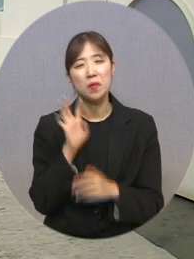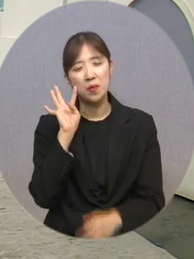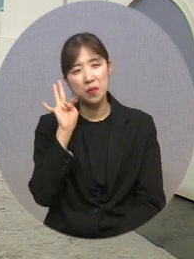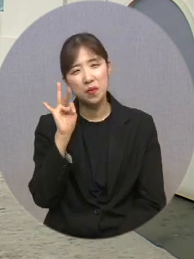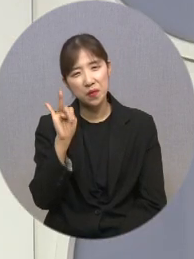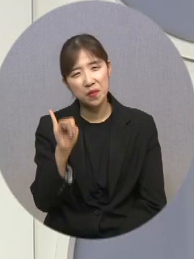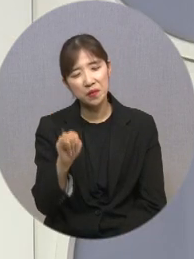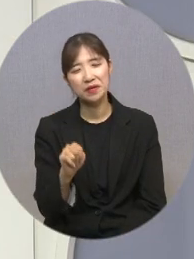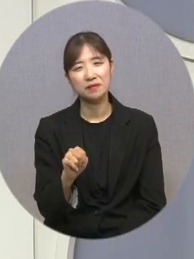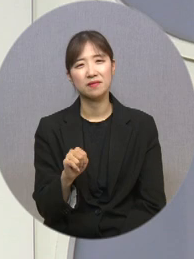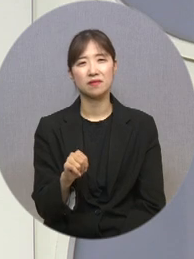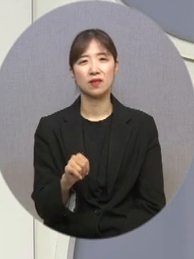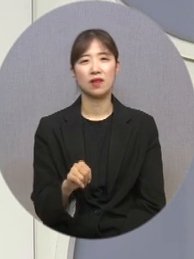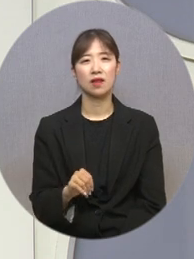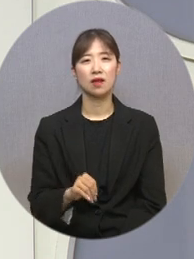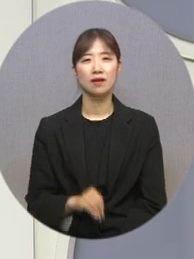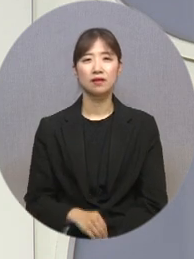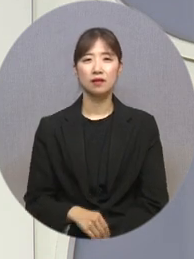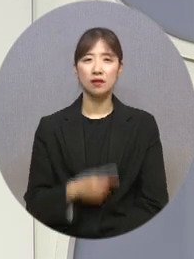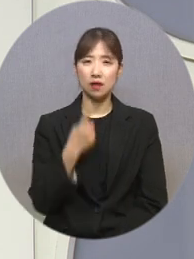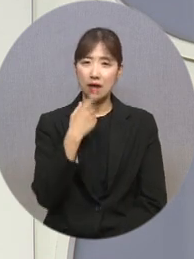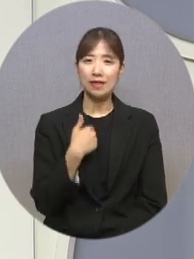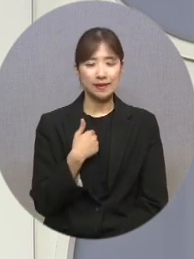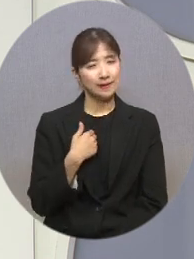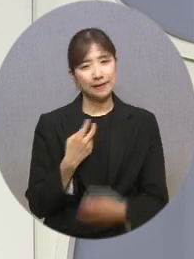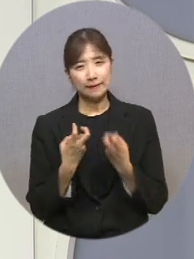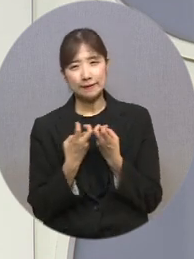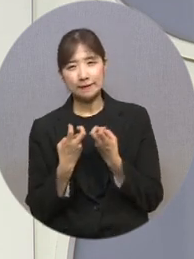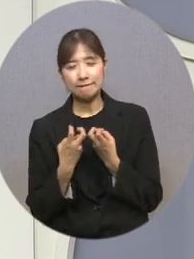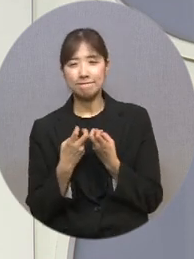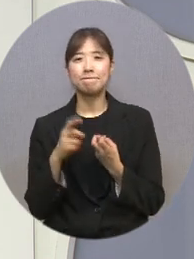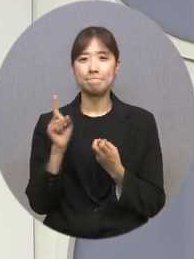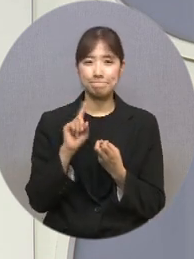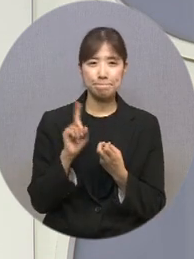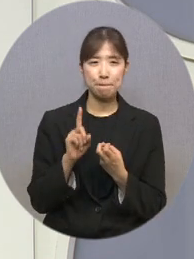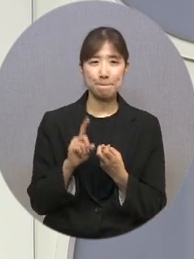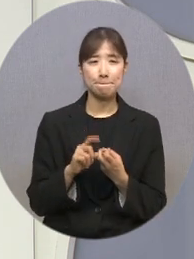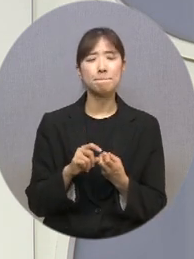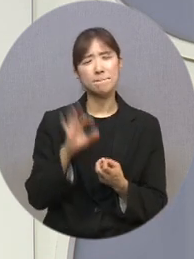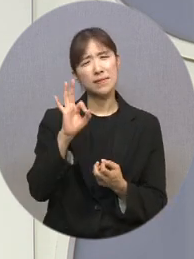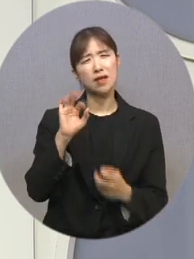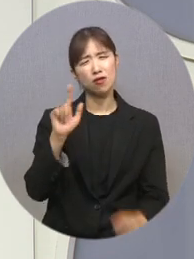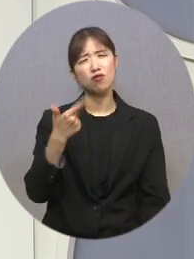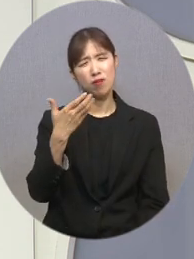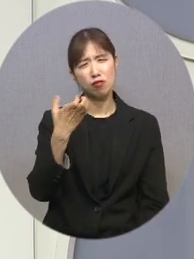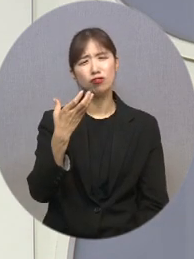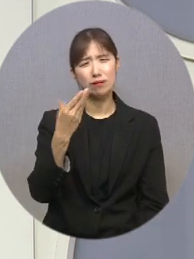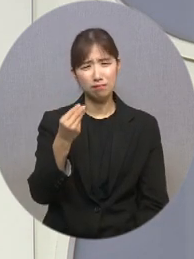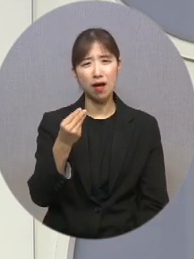흘렀습니다. 흘러서 제가 이제 머리를 썼죠. 뭐 금액이 690만 원 얼마 안